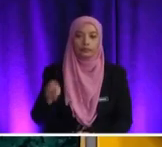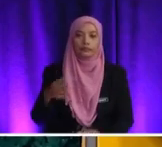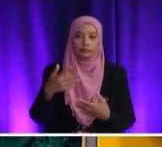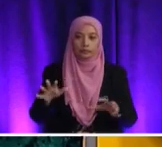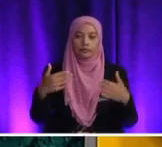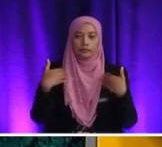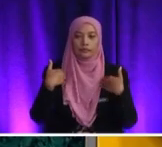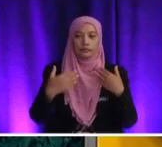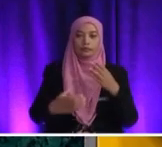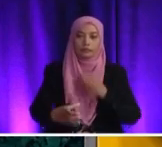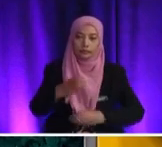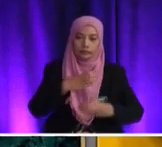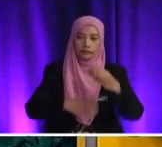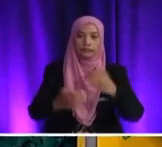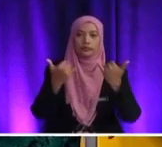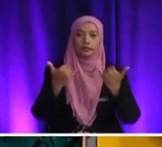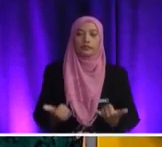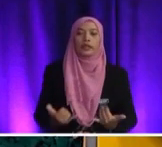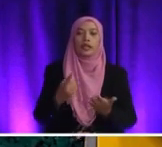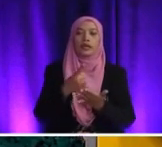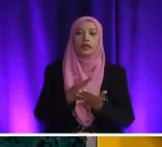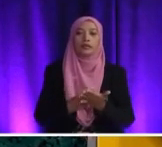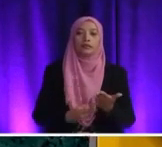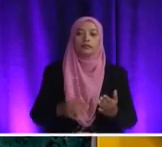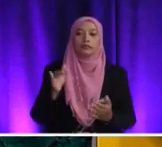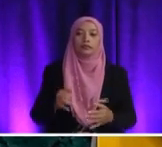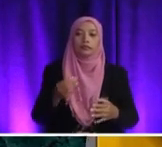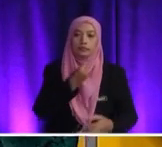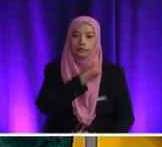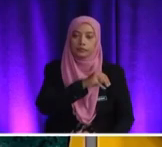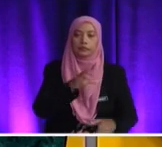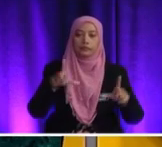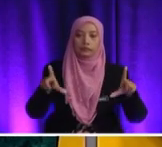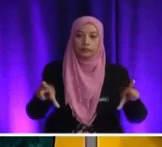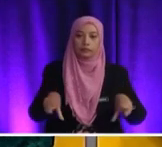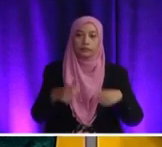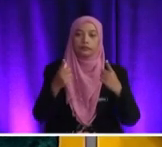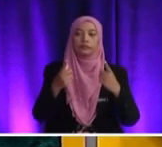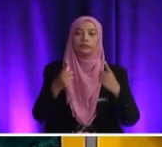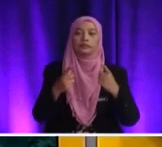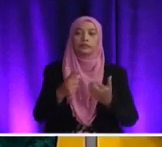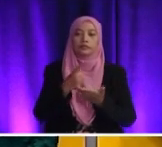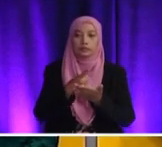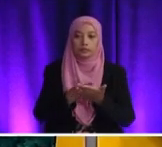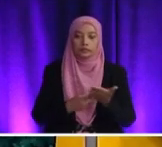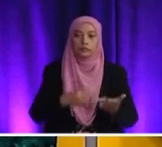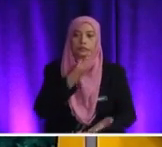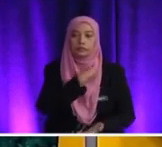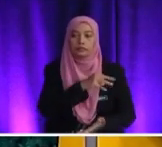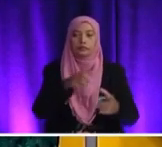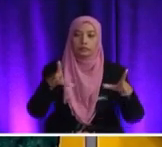cita-cita sekarang ni apa yang mereka lakukan apabila mereka hendak menuju ke Allah